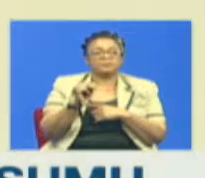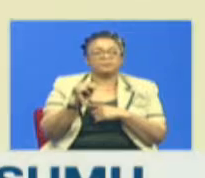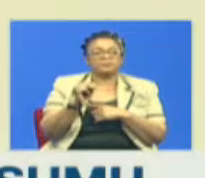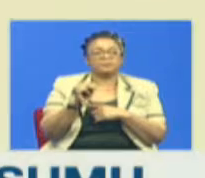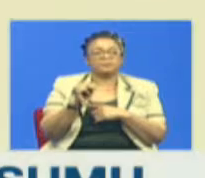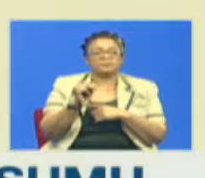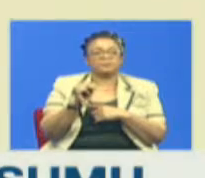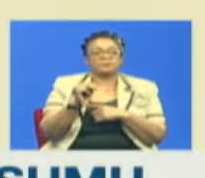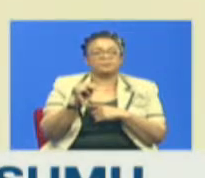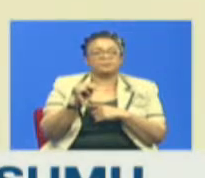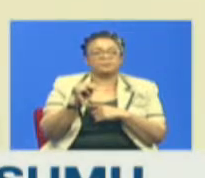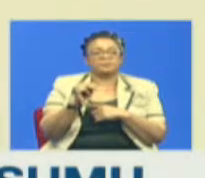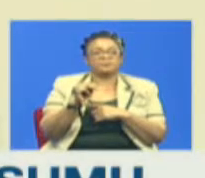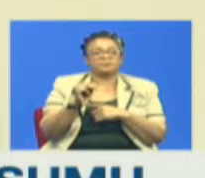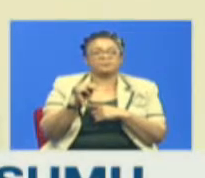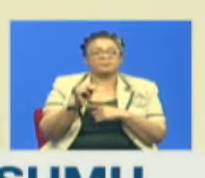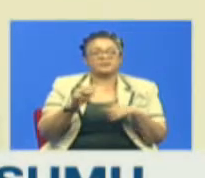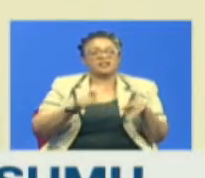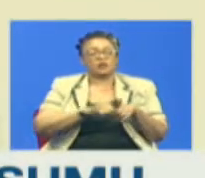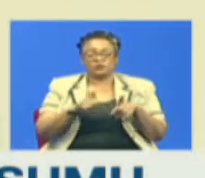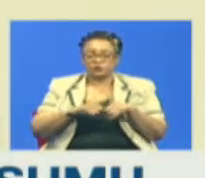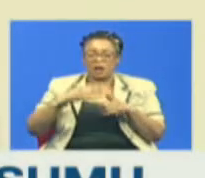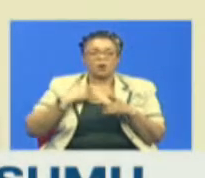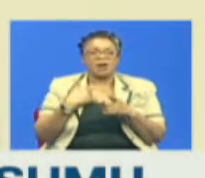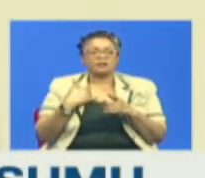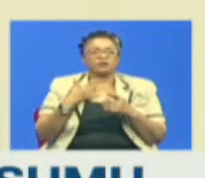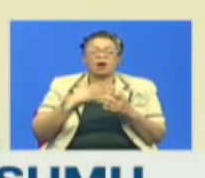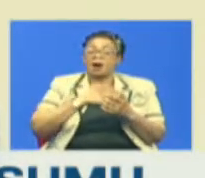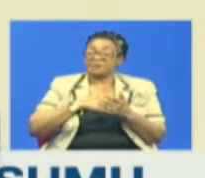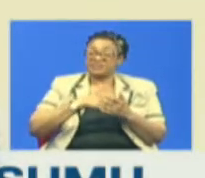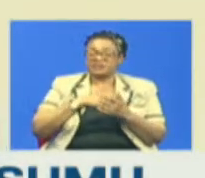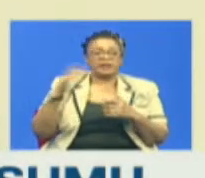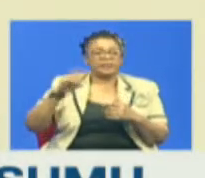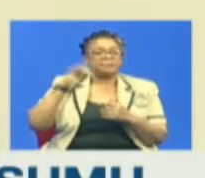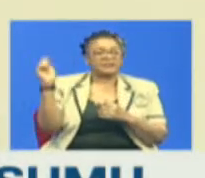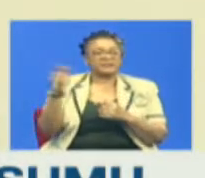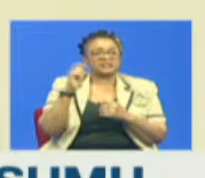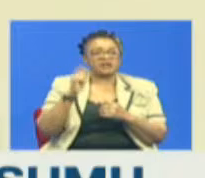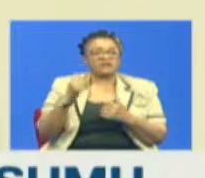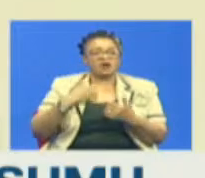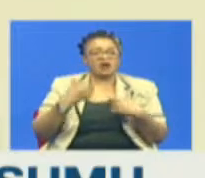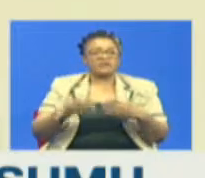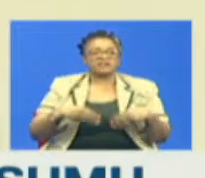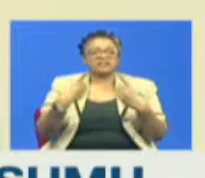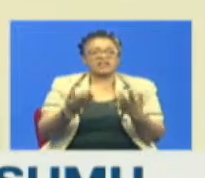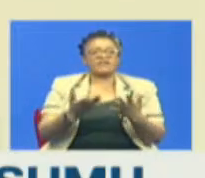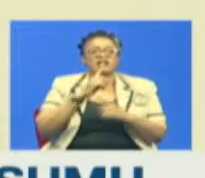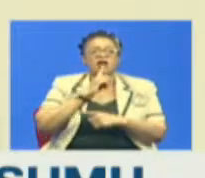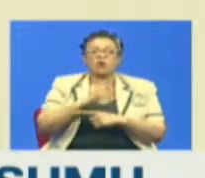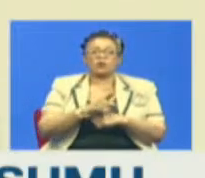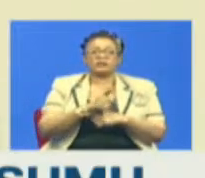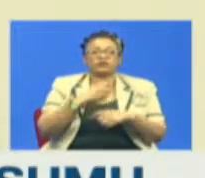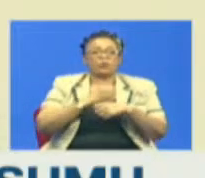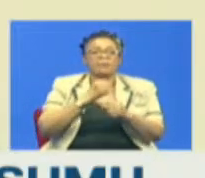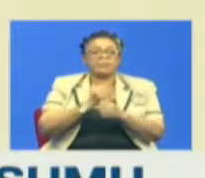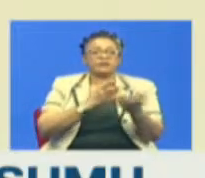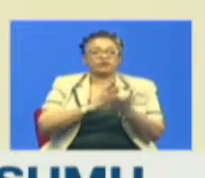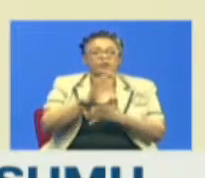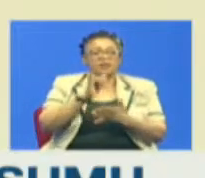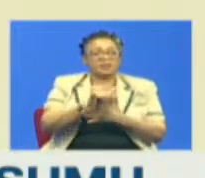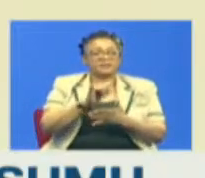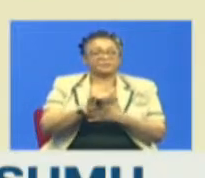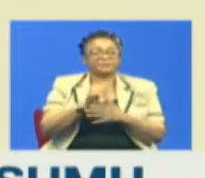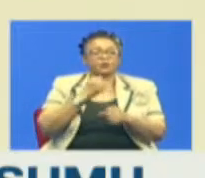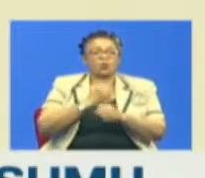And so I'd just like to also appreciate our His Excellency the President for having given this directive to ensure that